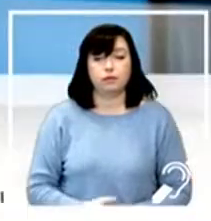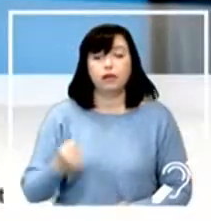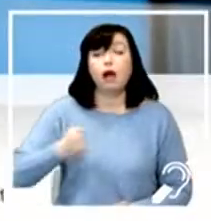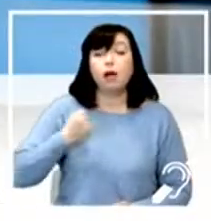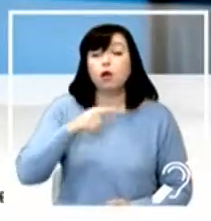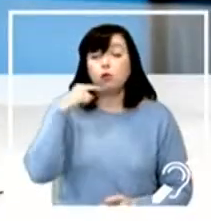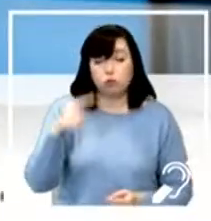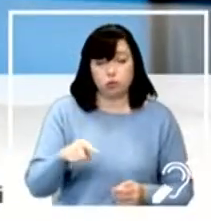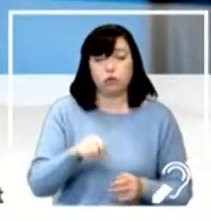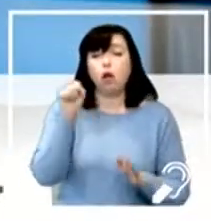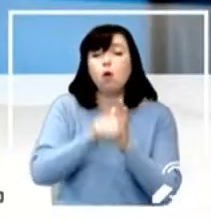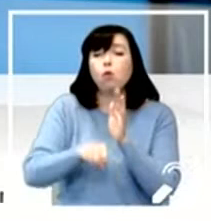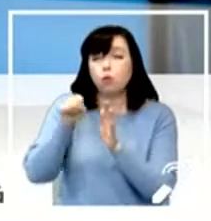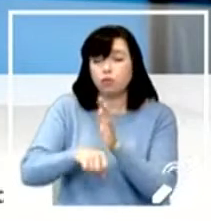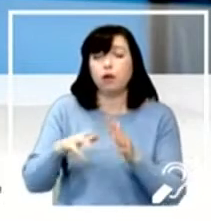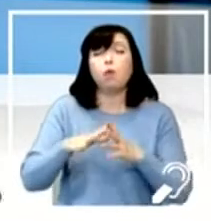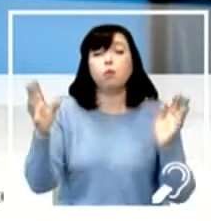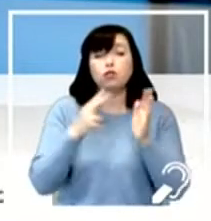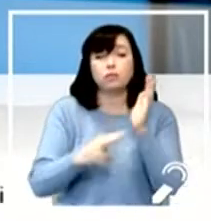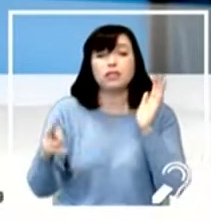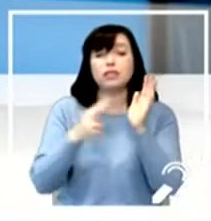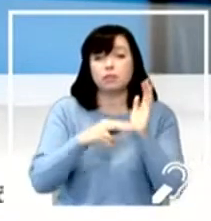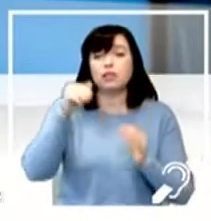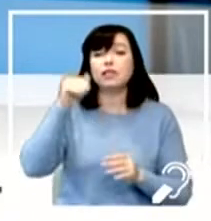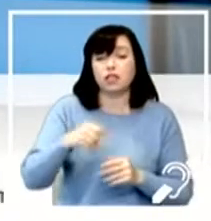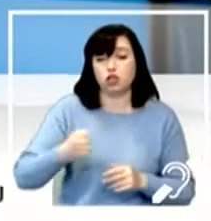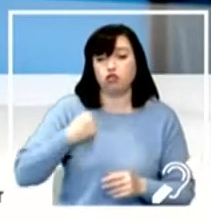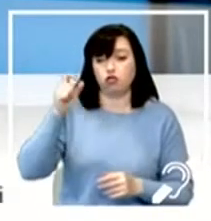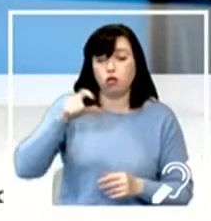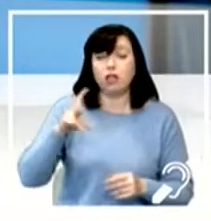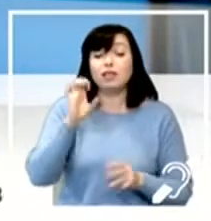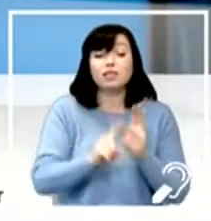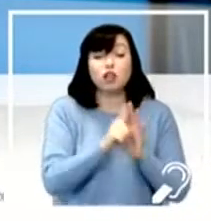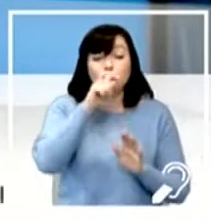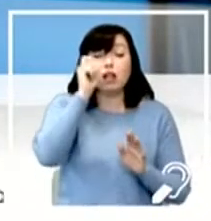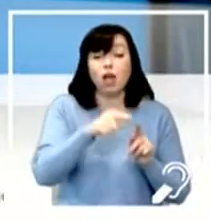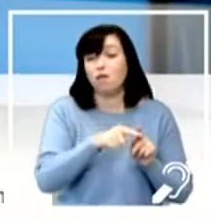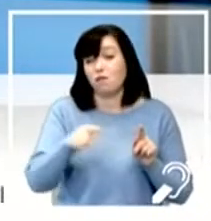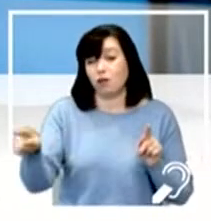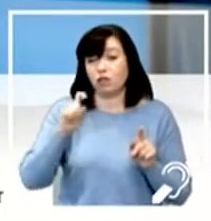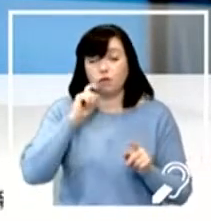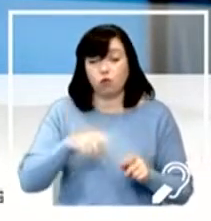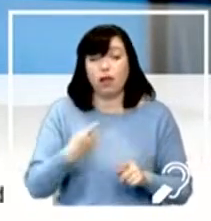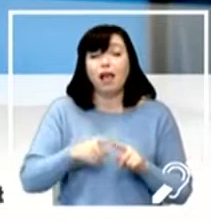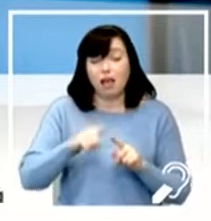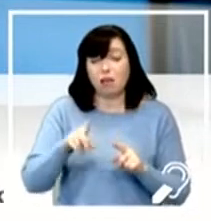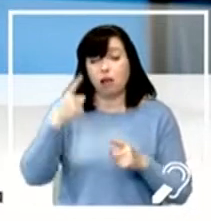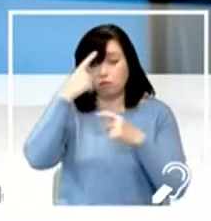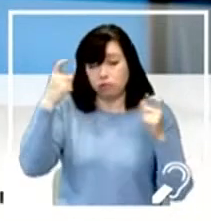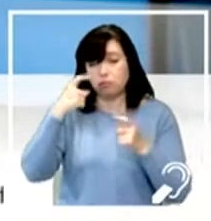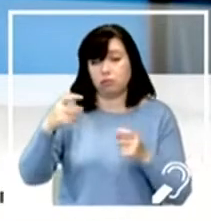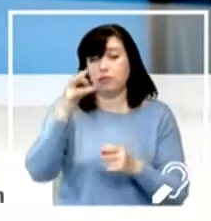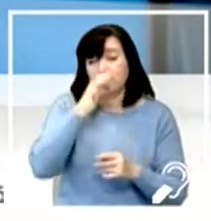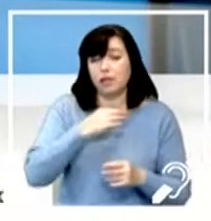Armata rusă a pierdut peste 77.000 de soldați de la începutul invaziei în Ucraina. Datele au fost anunțate de oficialii